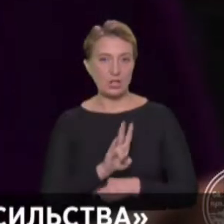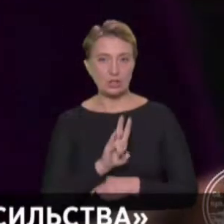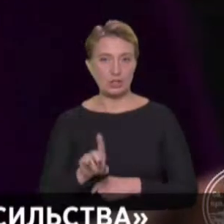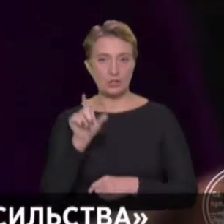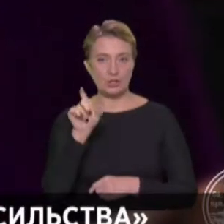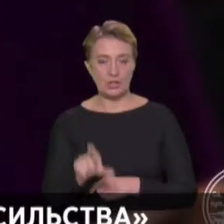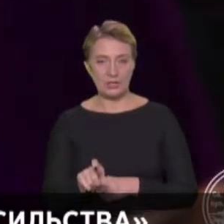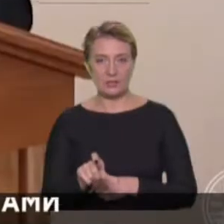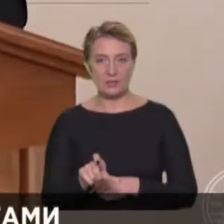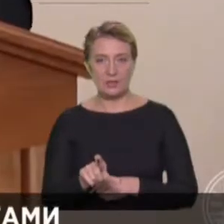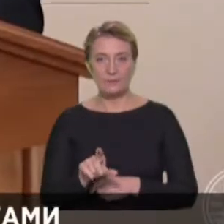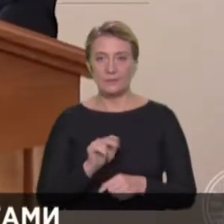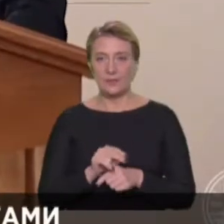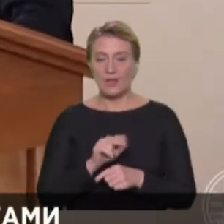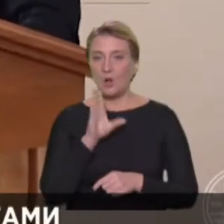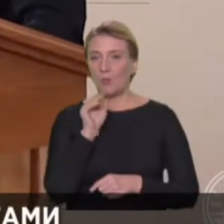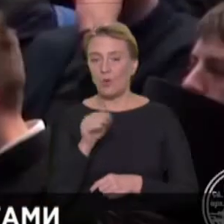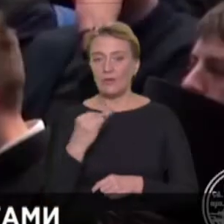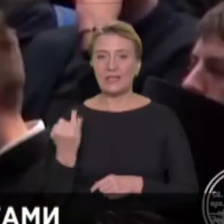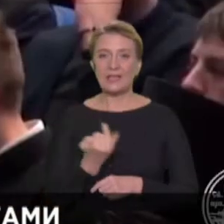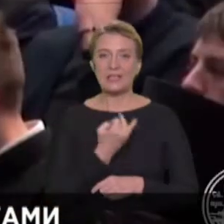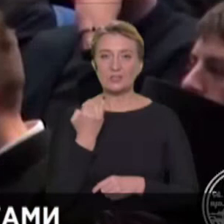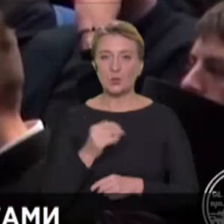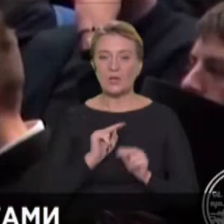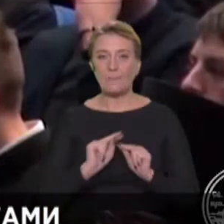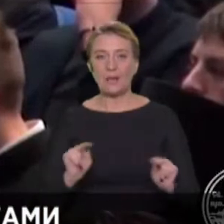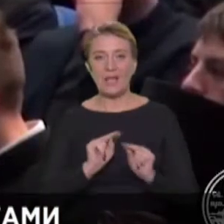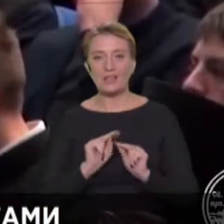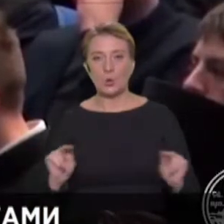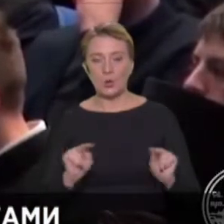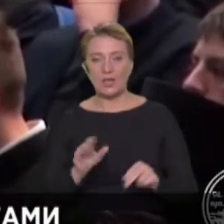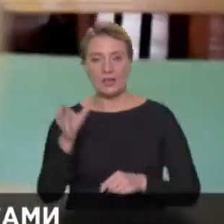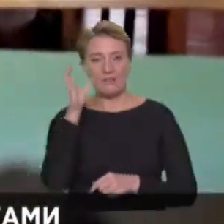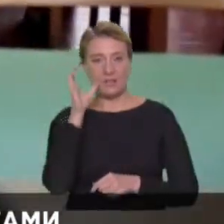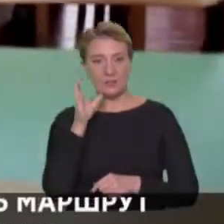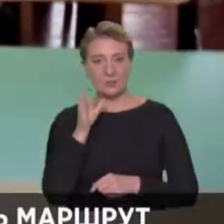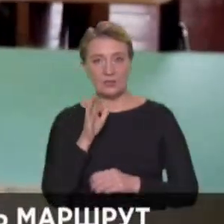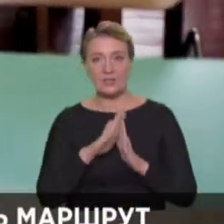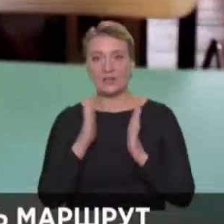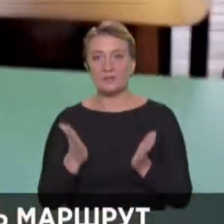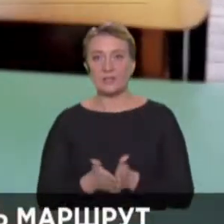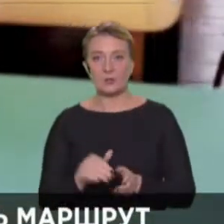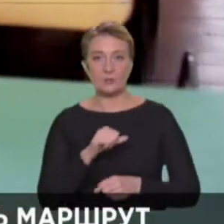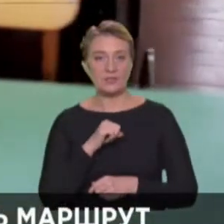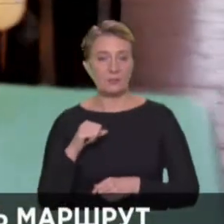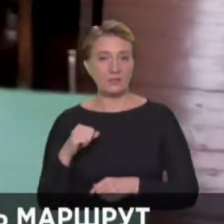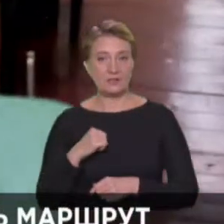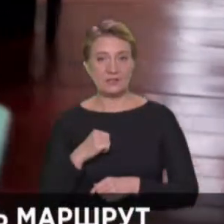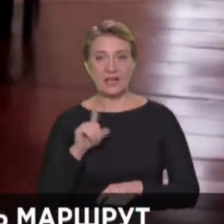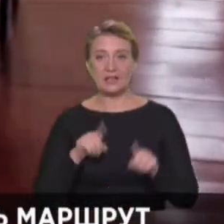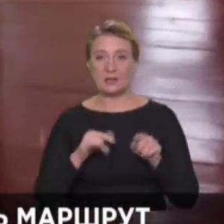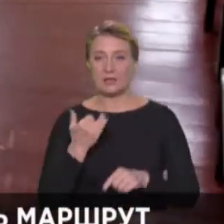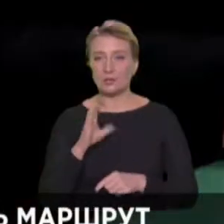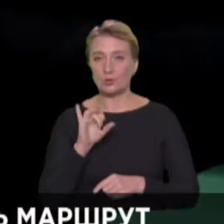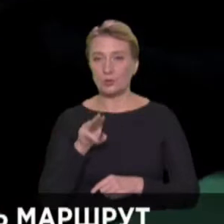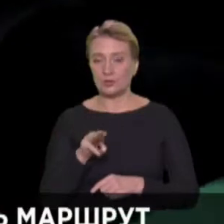і світські предмети – мови, історія, педагогіка та філософія. Нині вони цілком самостійні, а ще декілька століть тому